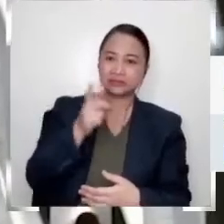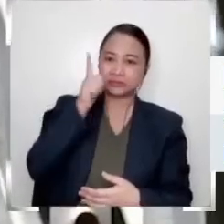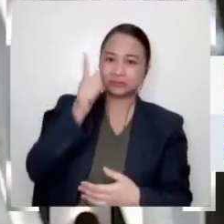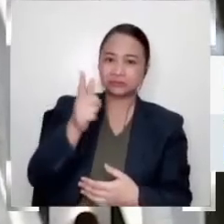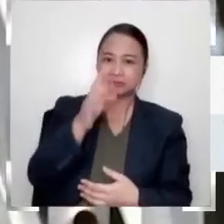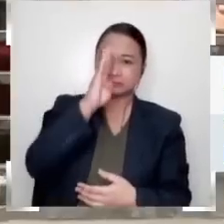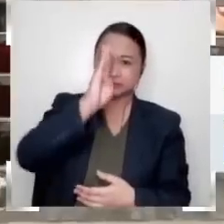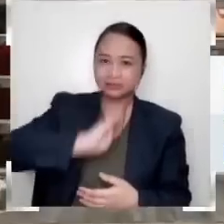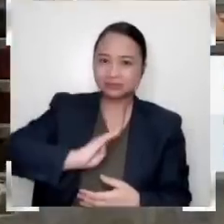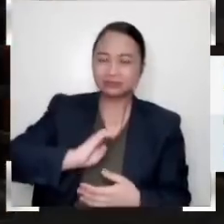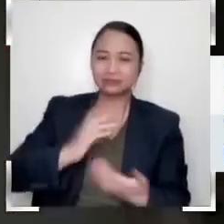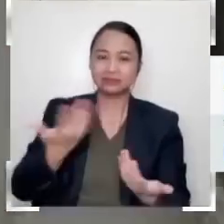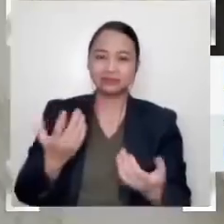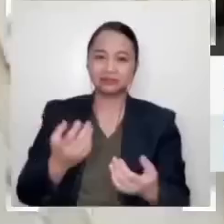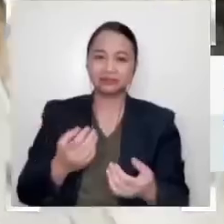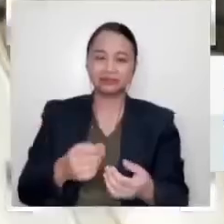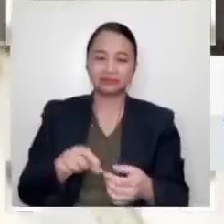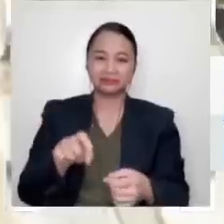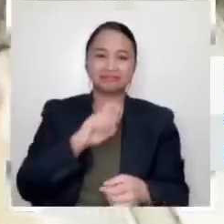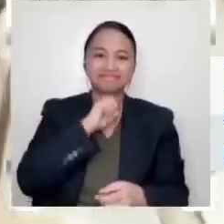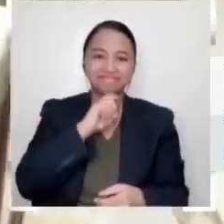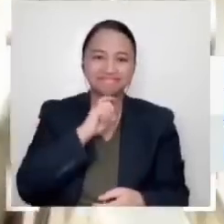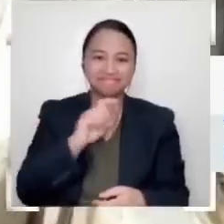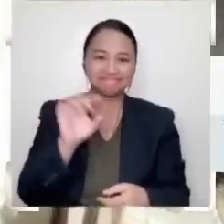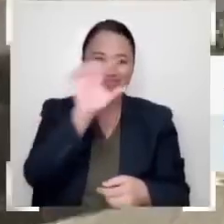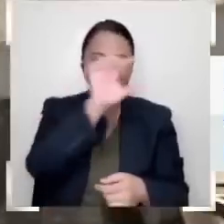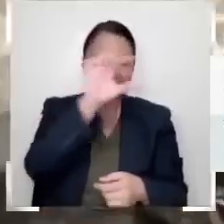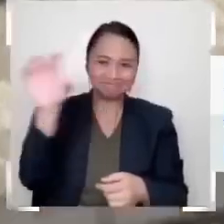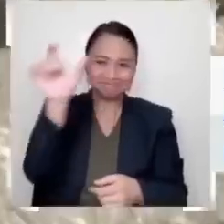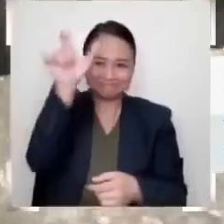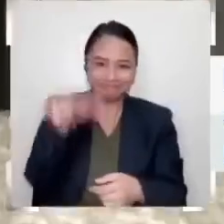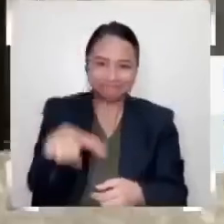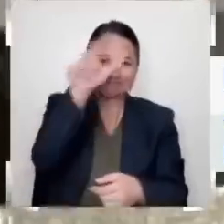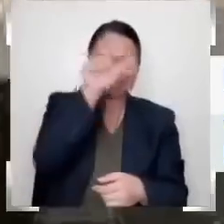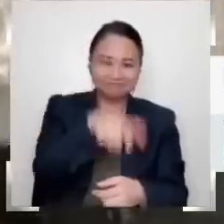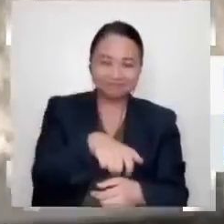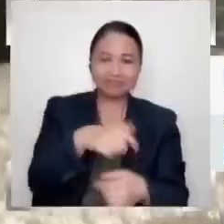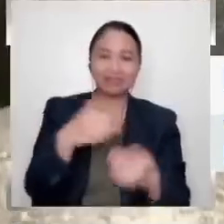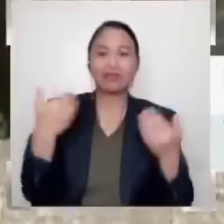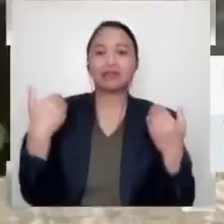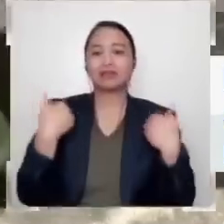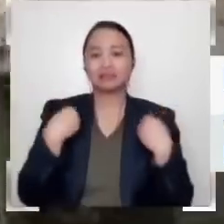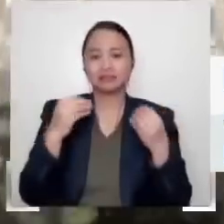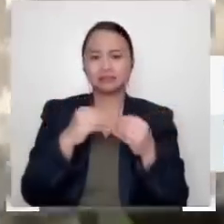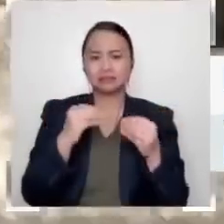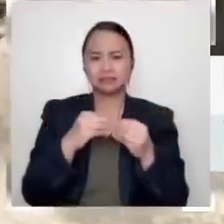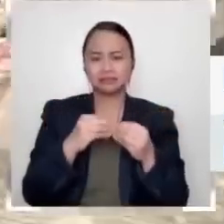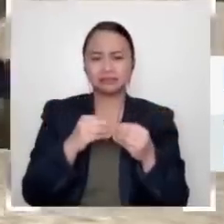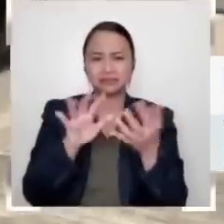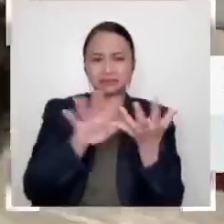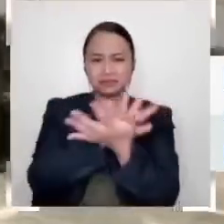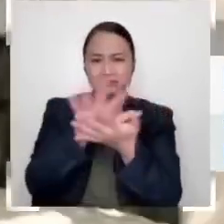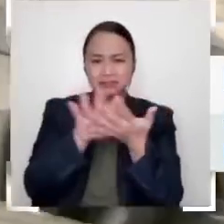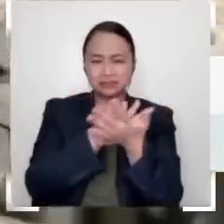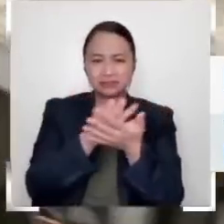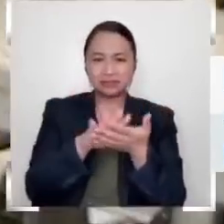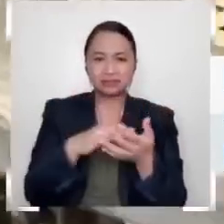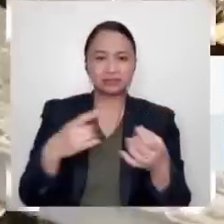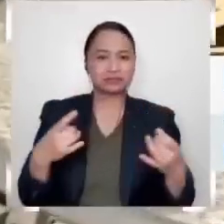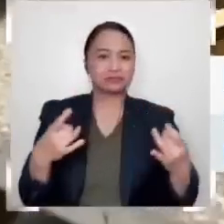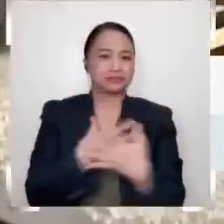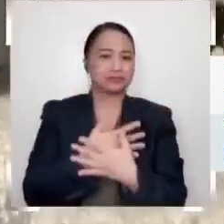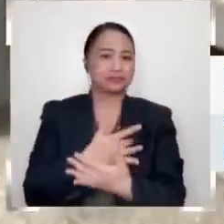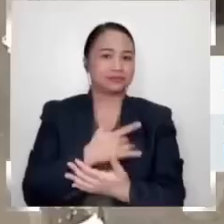o railing ng tulay. Pagpanhik sa taas, maski di Halloween, eh, mangingilabot ka sa lula